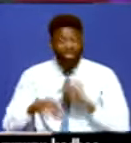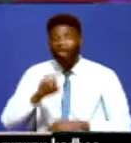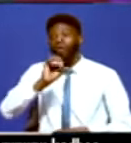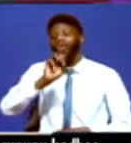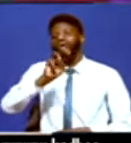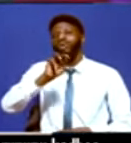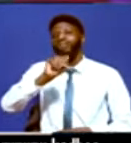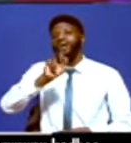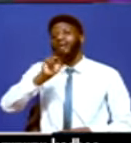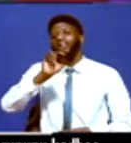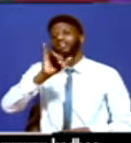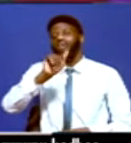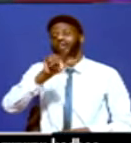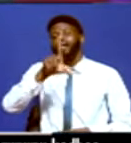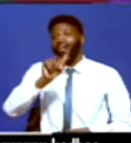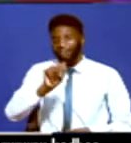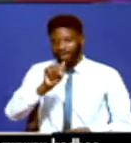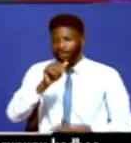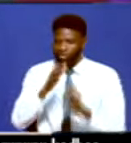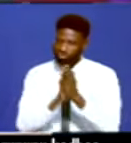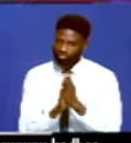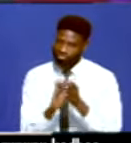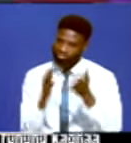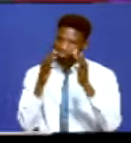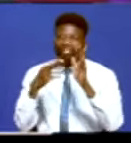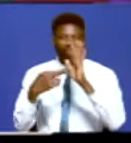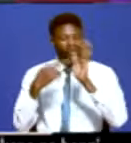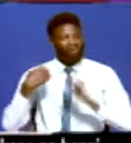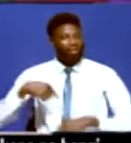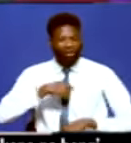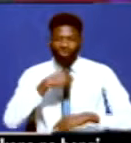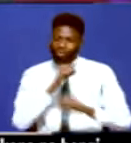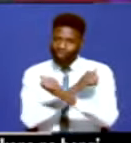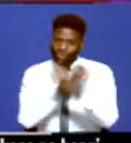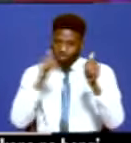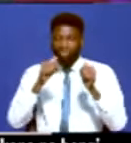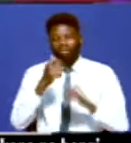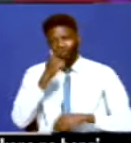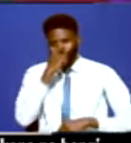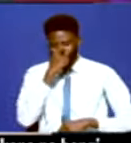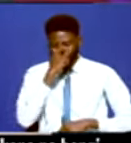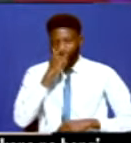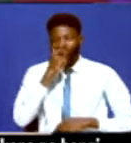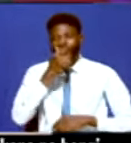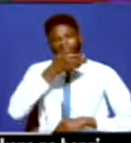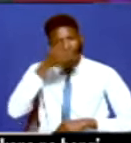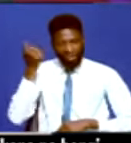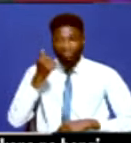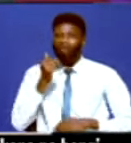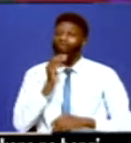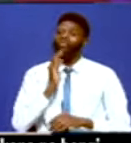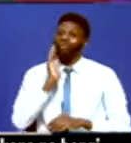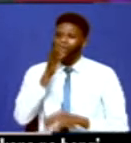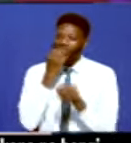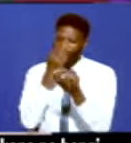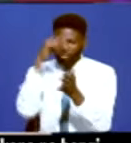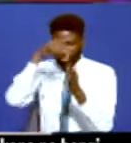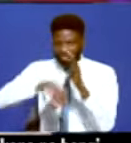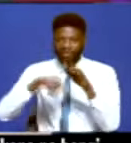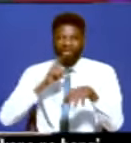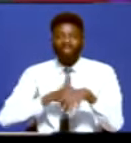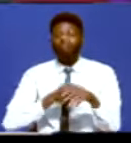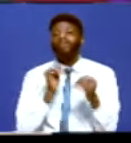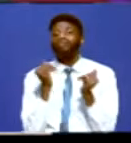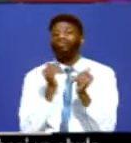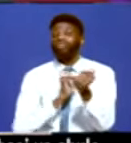kwako. Umetuwakilisha vilivyo. Tunakutakia kila laheri. Nitakupasha zaidi kwenye taarifa za spoti. Lakini kwanza kabisa